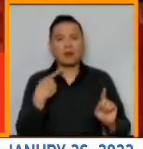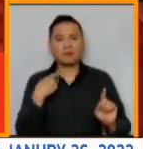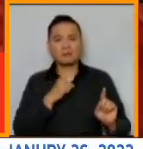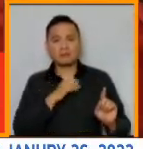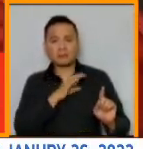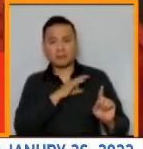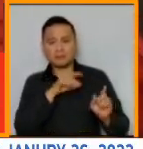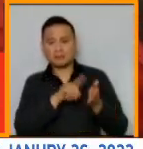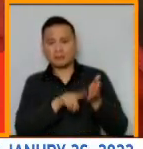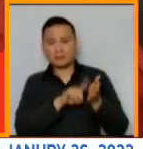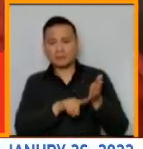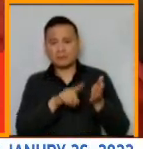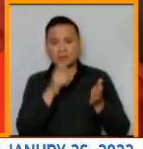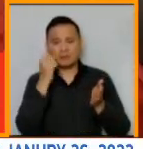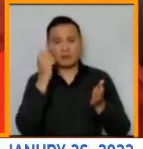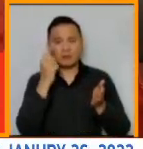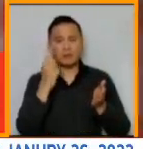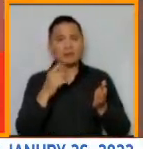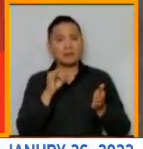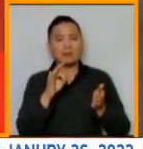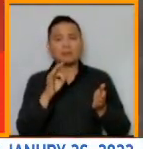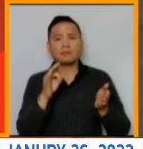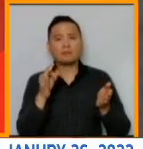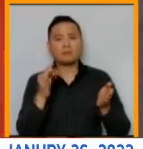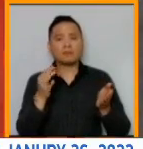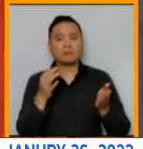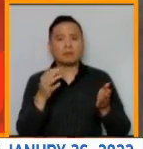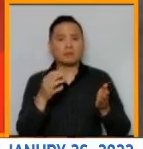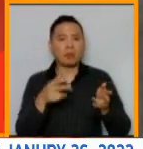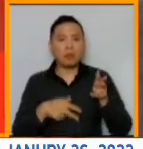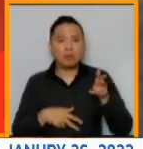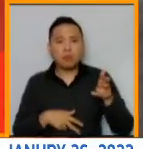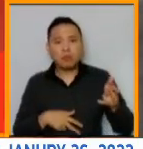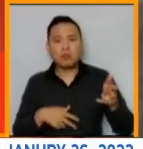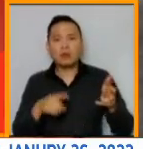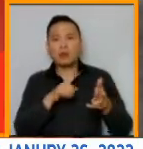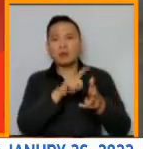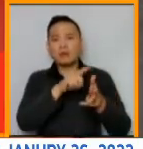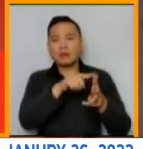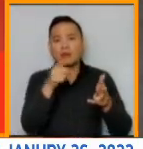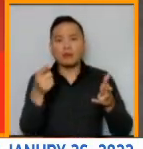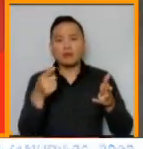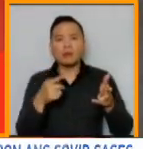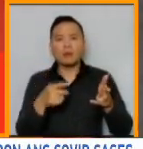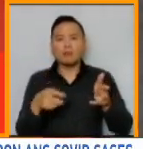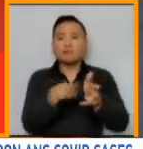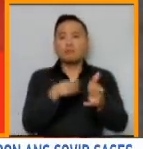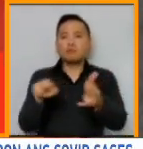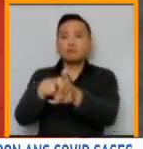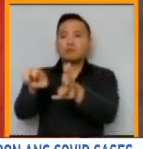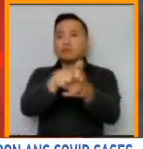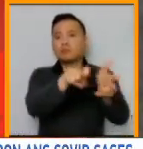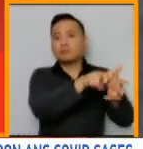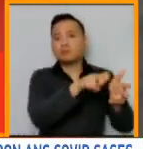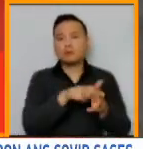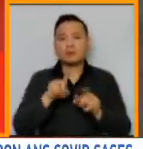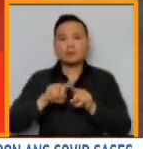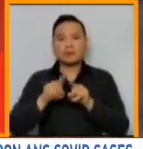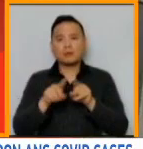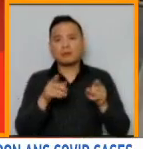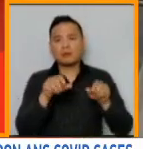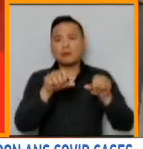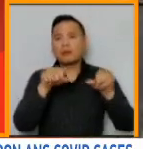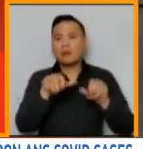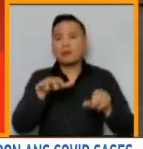ang mga pasahero na kung saan-saan na lang sumasakay? Malaking abala sa amin yun. Kasi, siyempre, di ba?